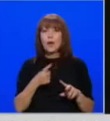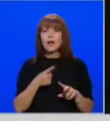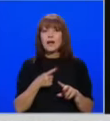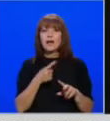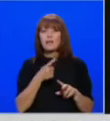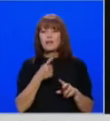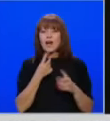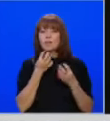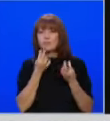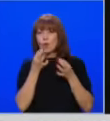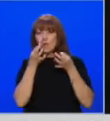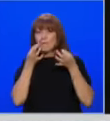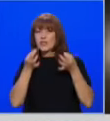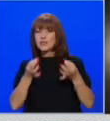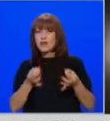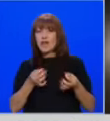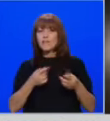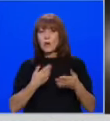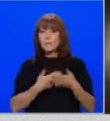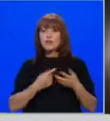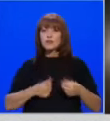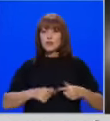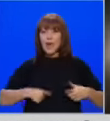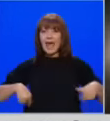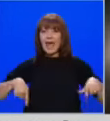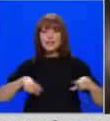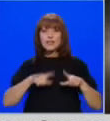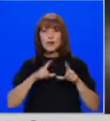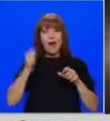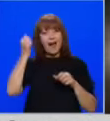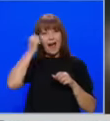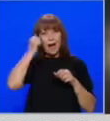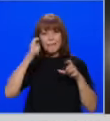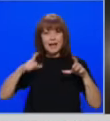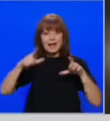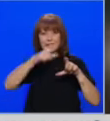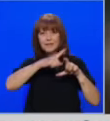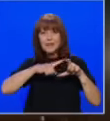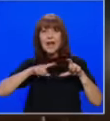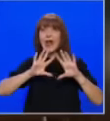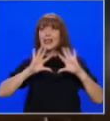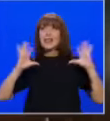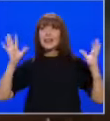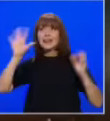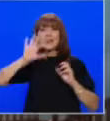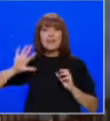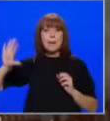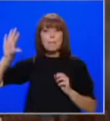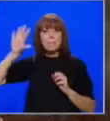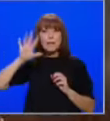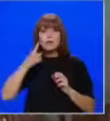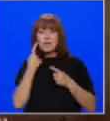кадрите от град Ерзурум. При преминаването на метеора небето придобива различни цветове.